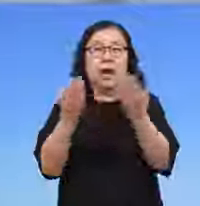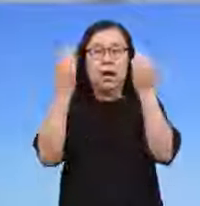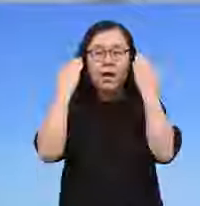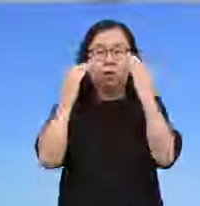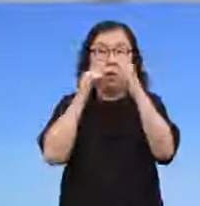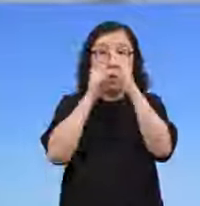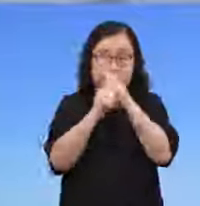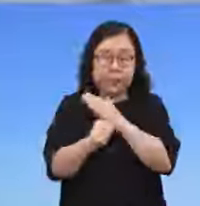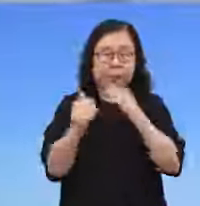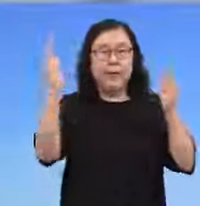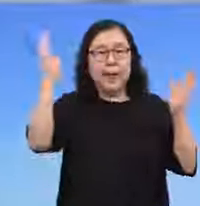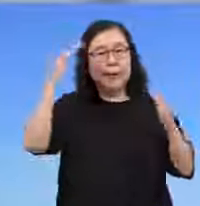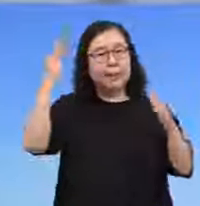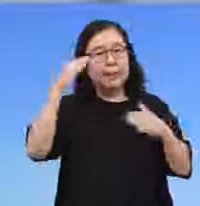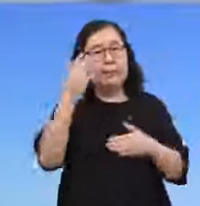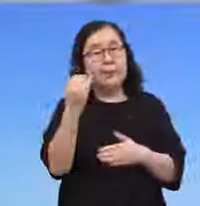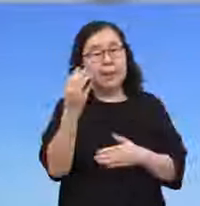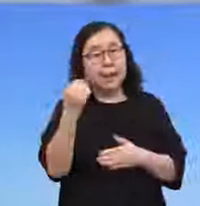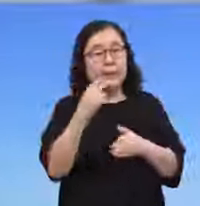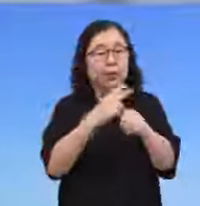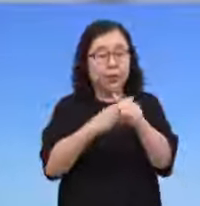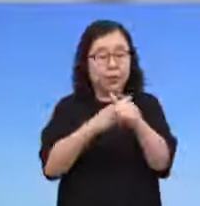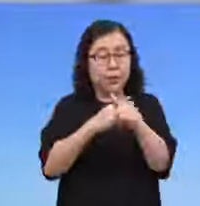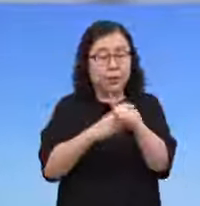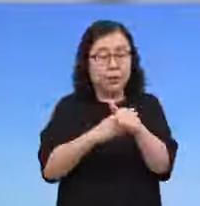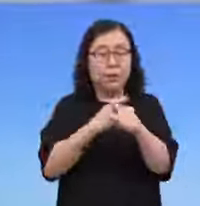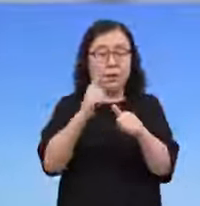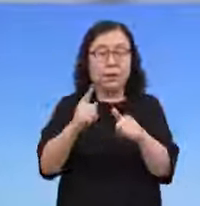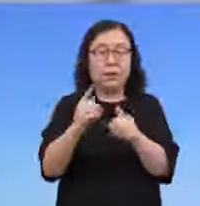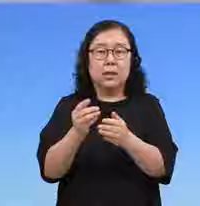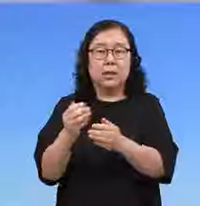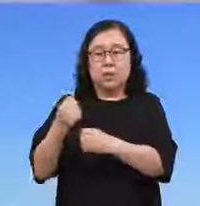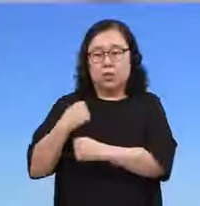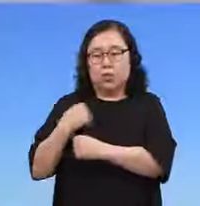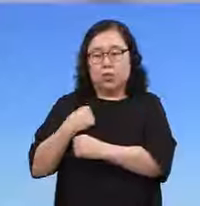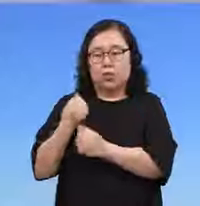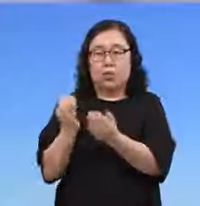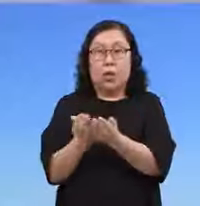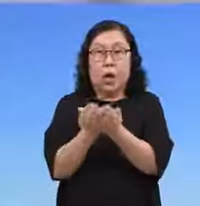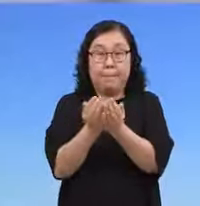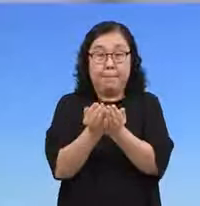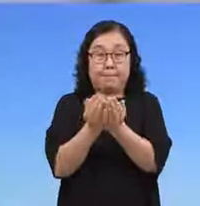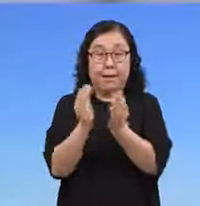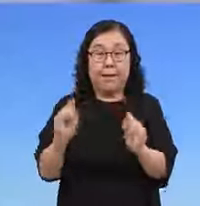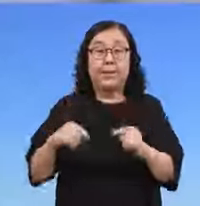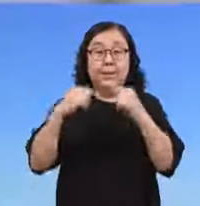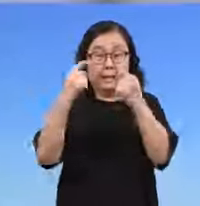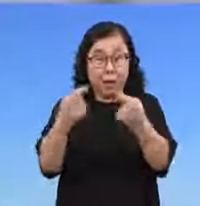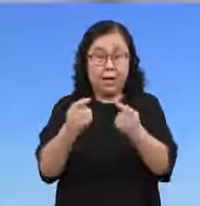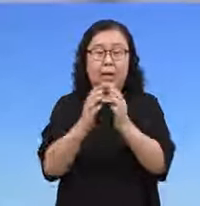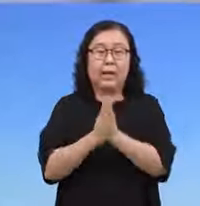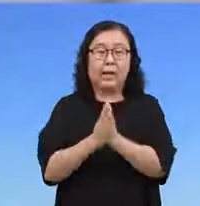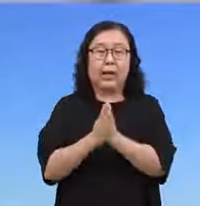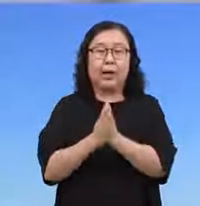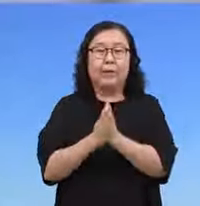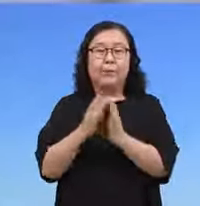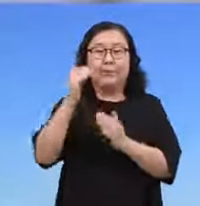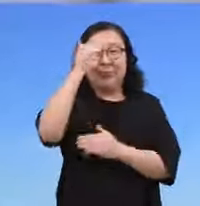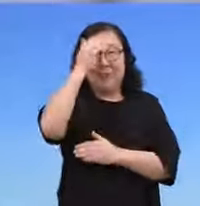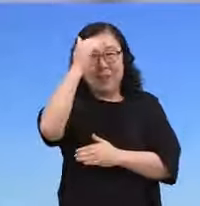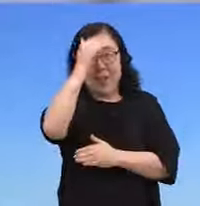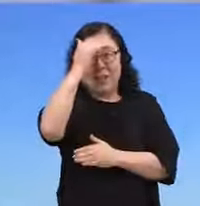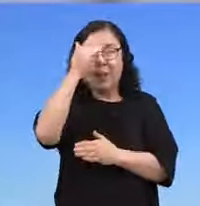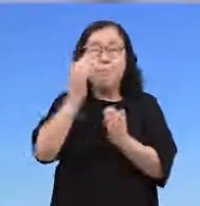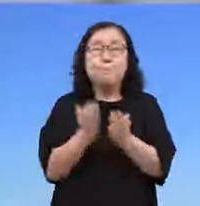학생들이 너무너무 흥분되고 들뜨고, 그래서 이제 마치 이 구축함으로 들어가서는 그 유람선을 탄 것처럼